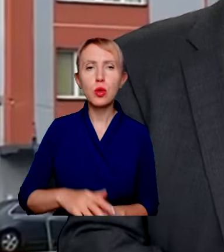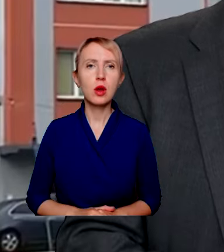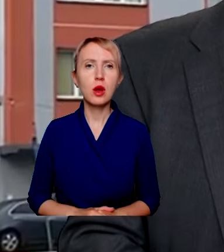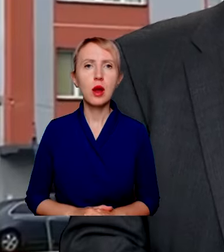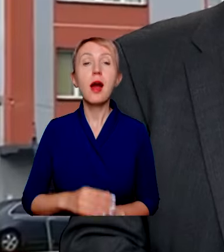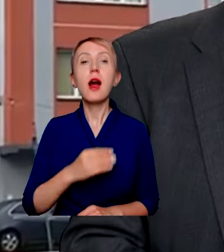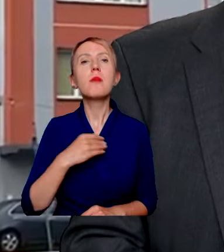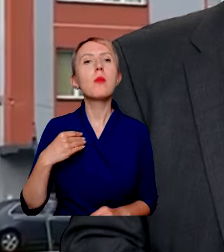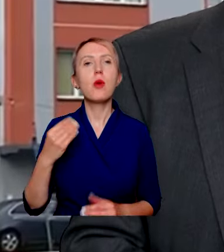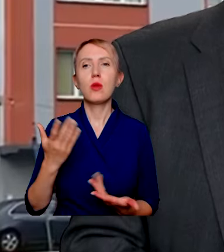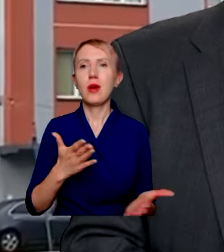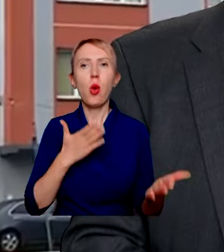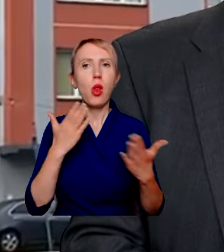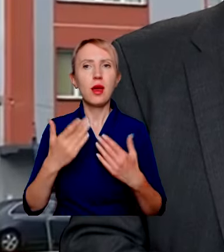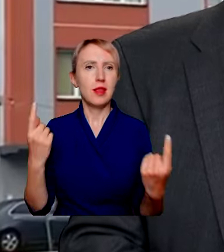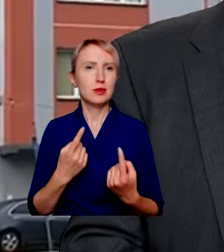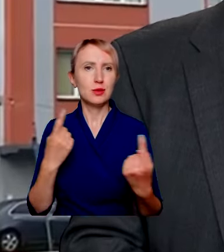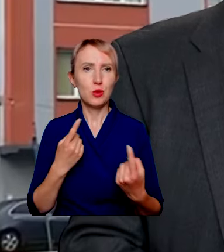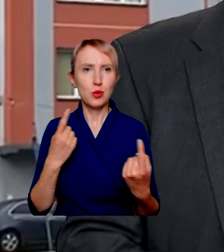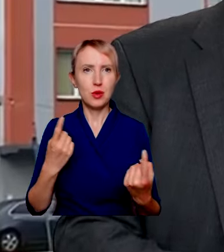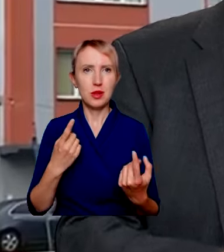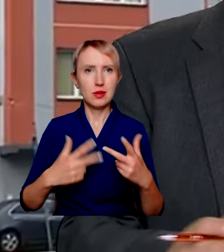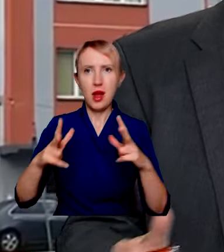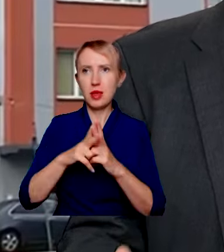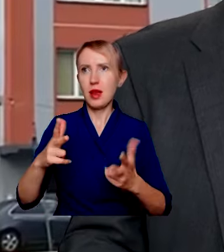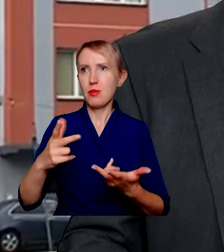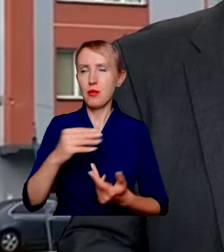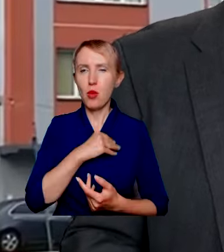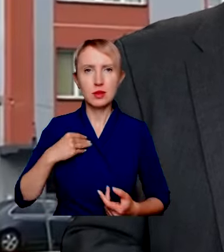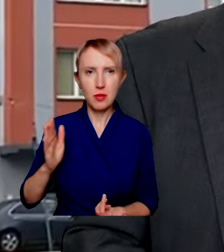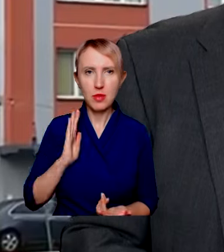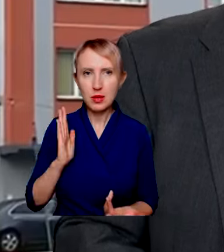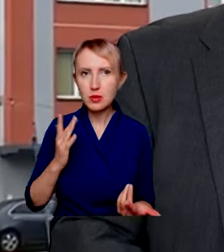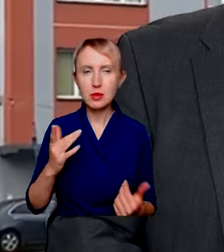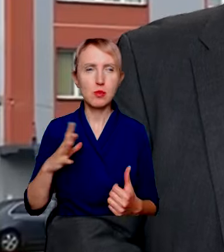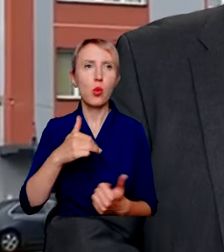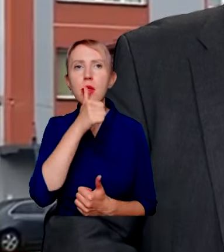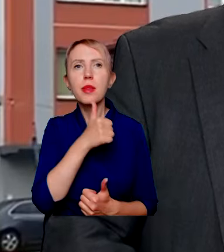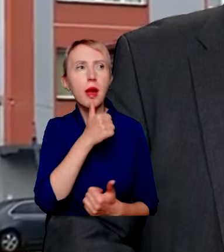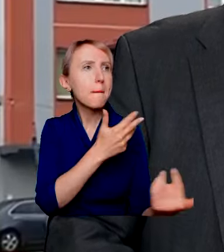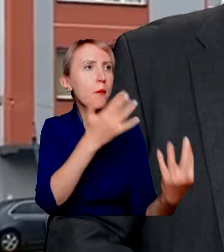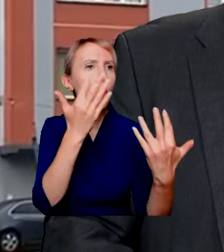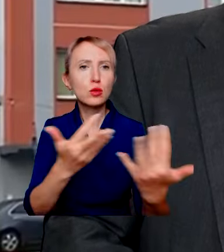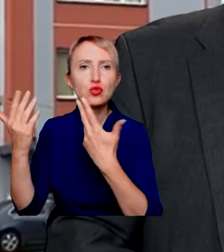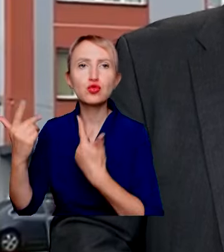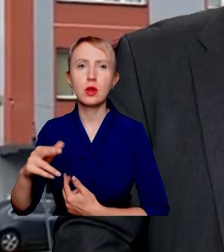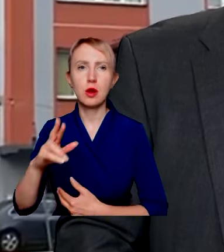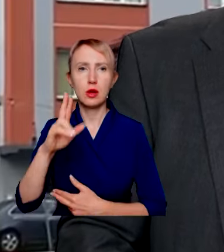takie zdarzenie, które no, godzi w polskie bezpieczeństwo. Były jakieś tajemnicze pożary, śmierć żołnierza.